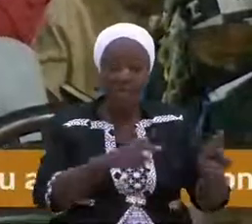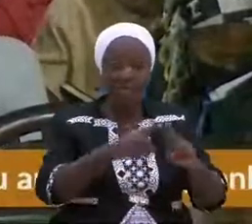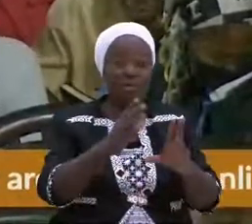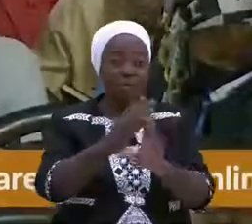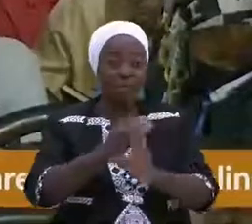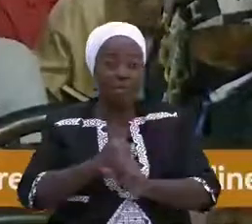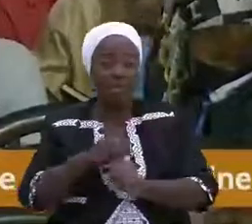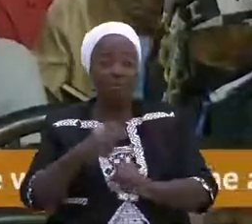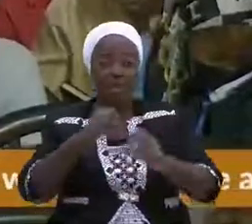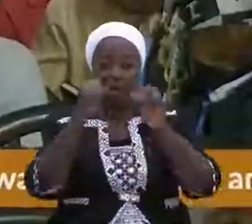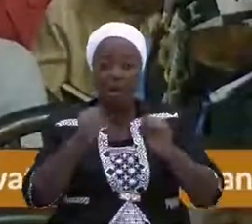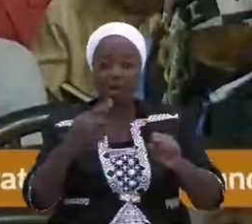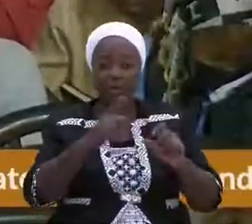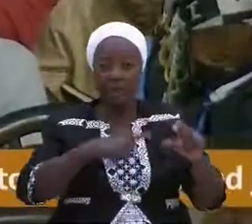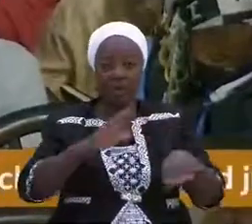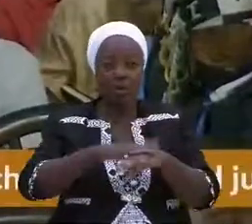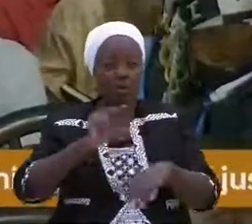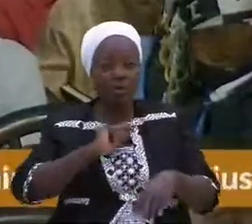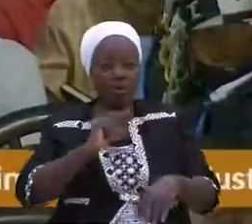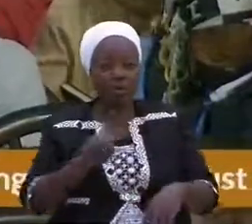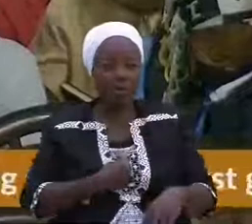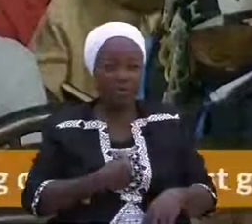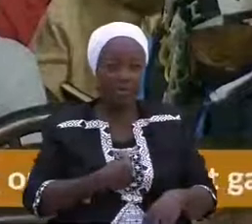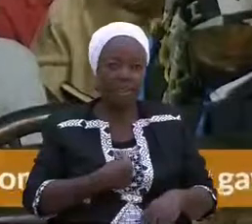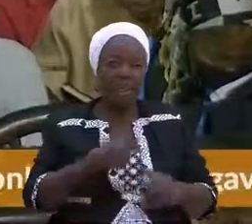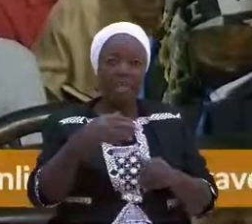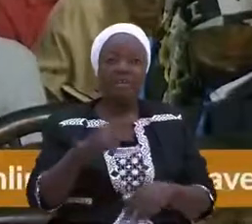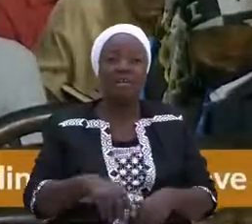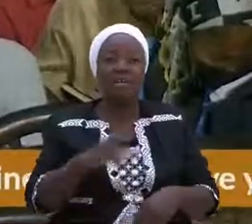Et tout le monde sera touché par la pluie.